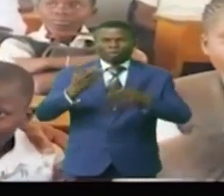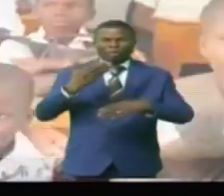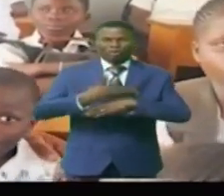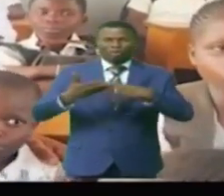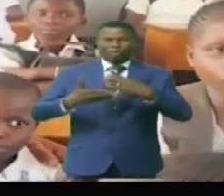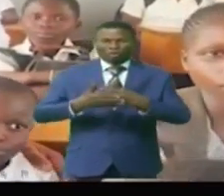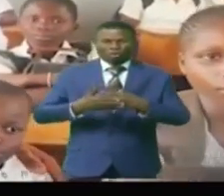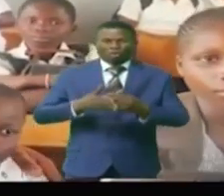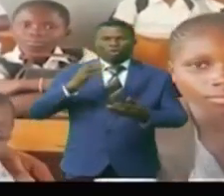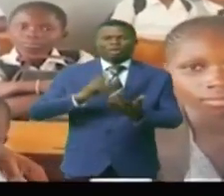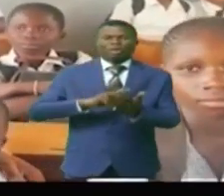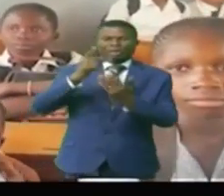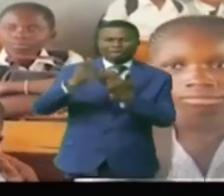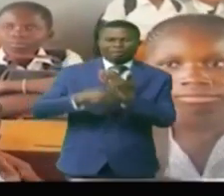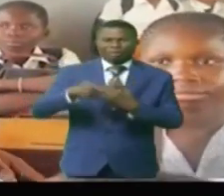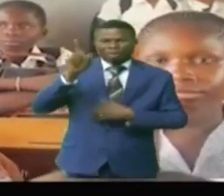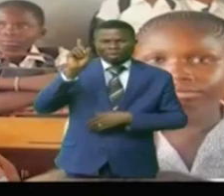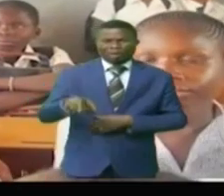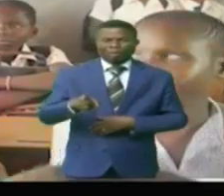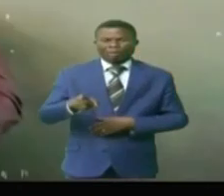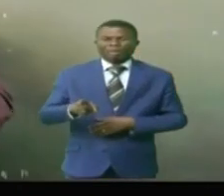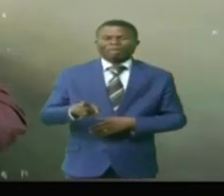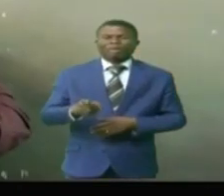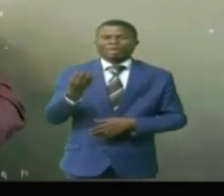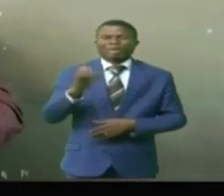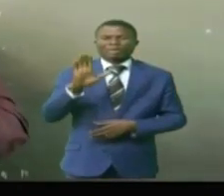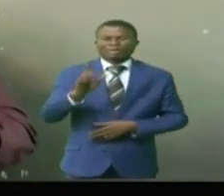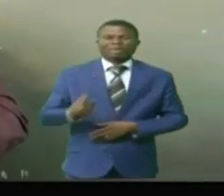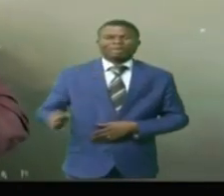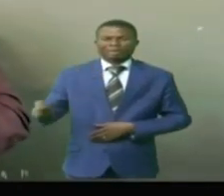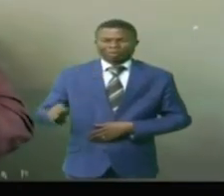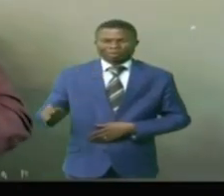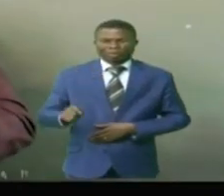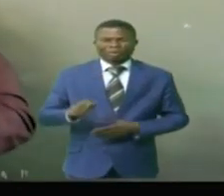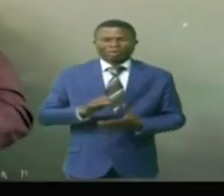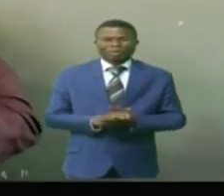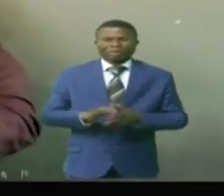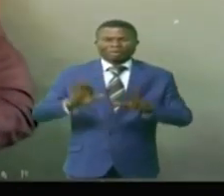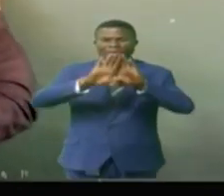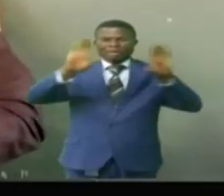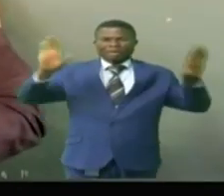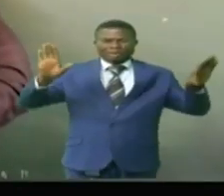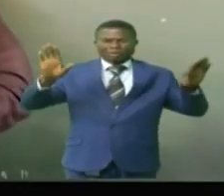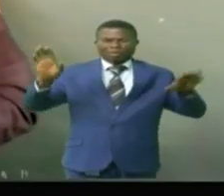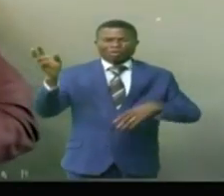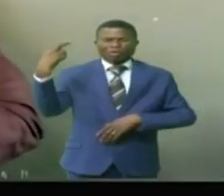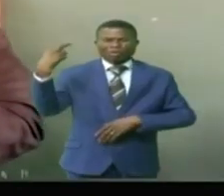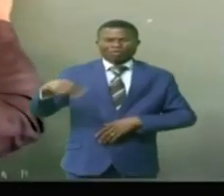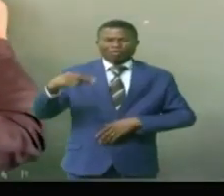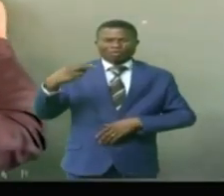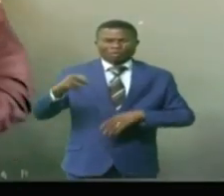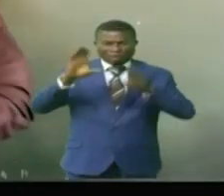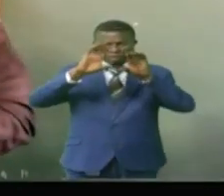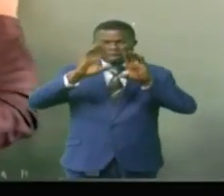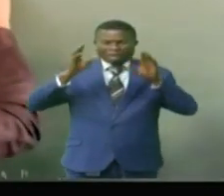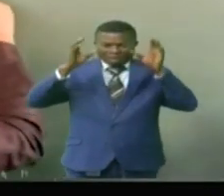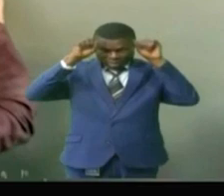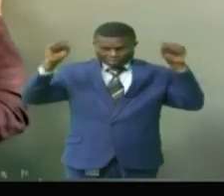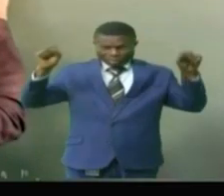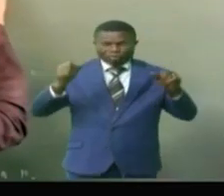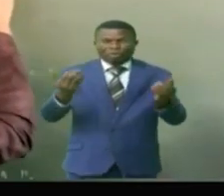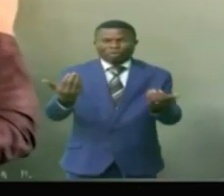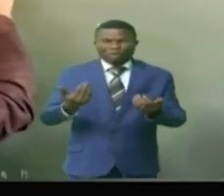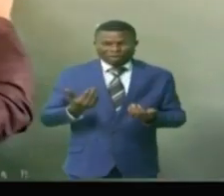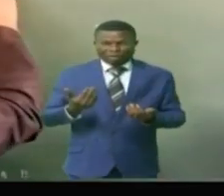PDL 145 territoires dans cette contrée. Et pour terminer, c'est sous le tableau vert que le président a émis son vœu pieux à